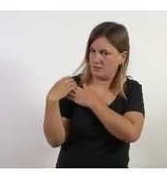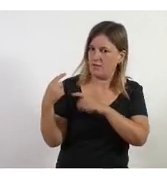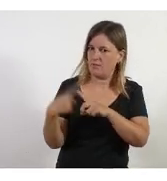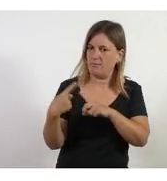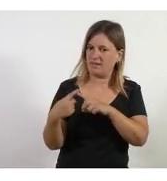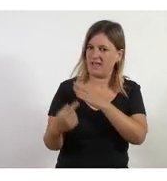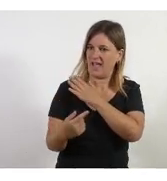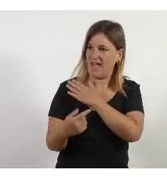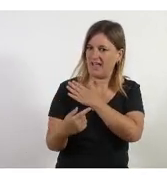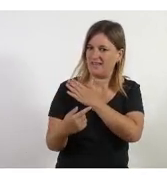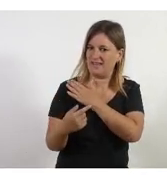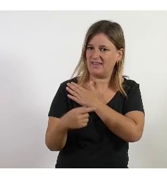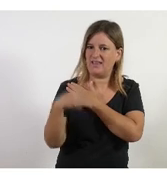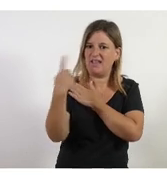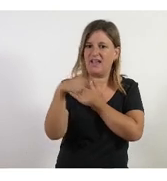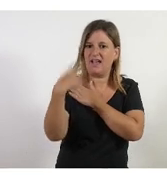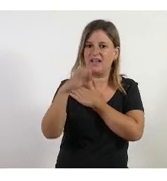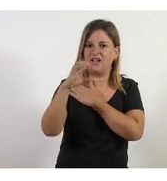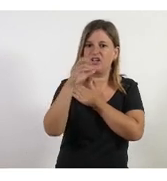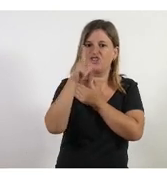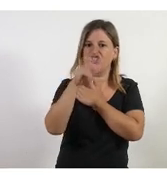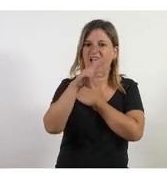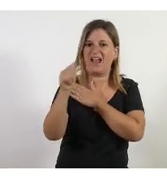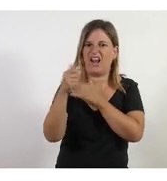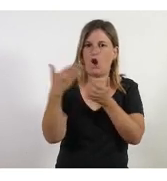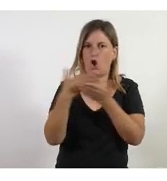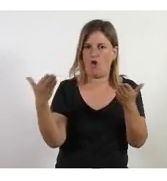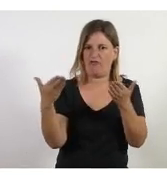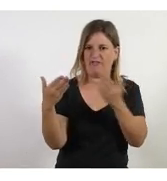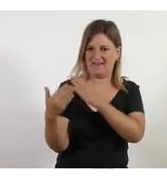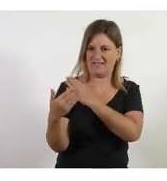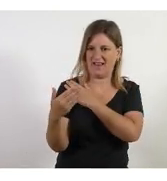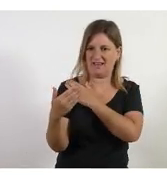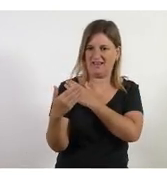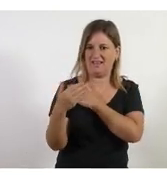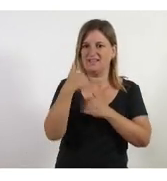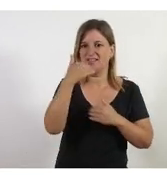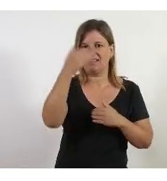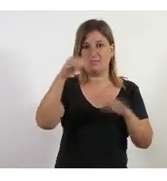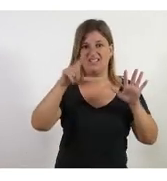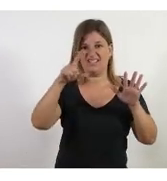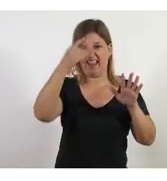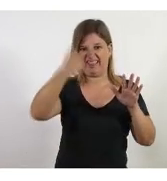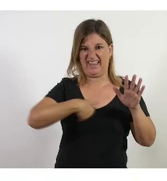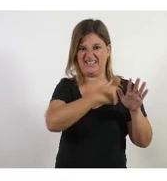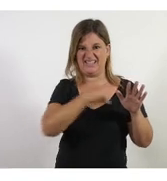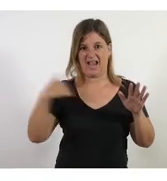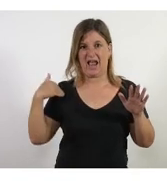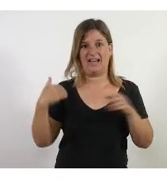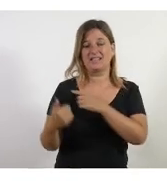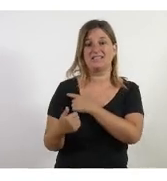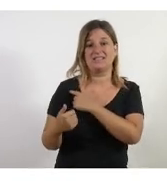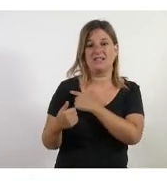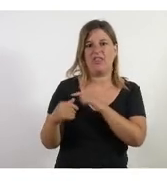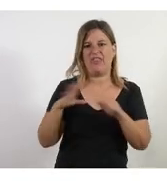aquí tenim una cosa que es diu el chakra confiança. Aquest chakra d'aquí, no? Coneixem els set chakras, però igual aquest no el coneixem. I aquest és el